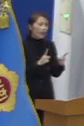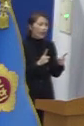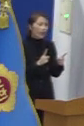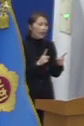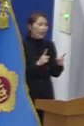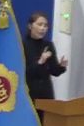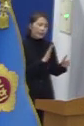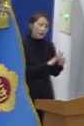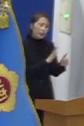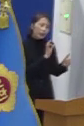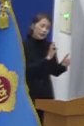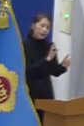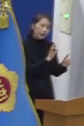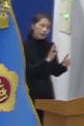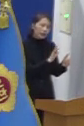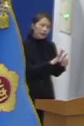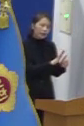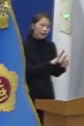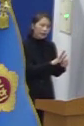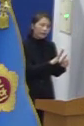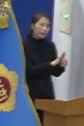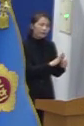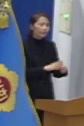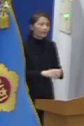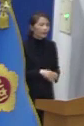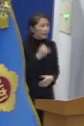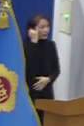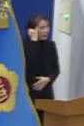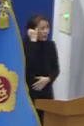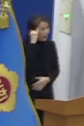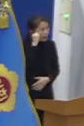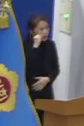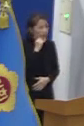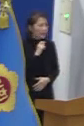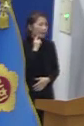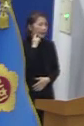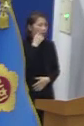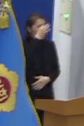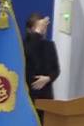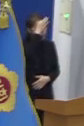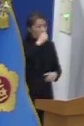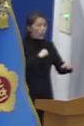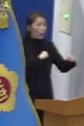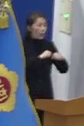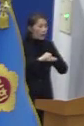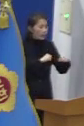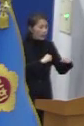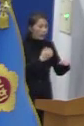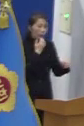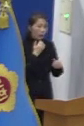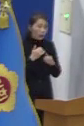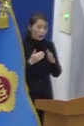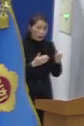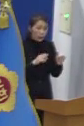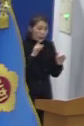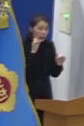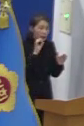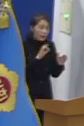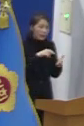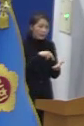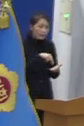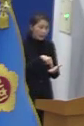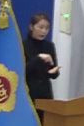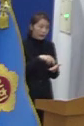지급되었습니다. 예술인은 기회소득을 통해 창의적인 예술활동을 하고 도민은 그 결과로